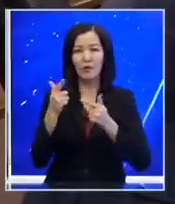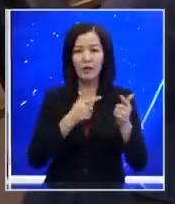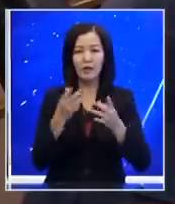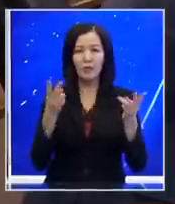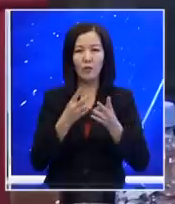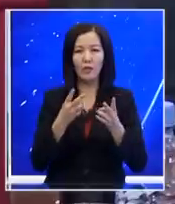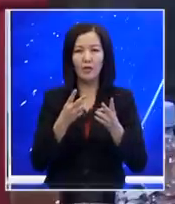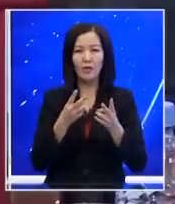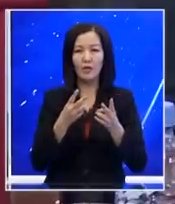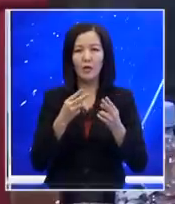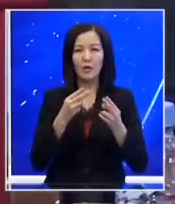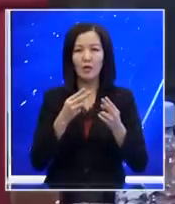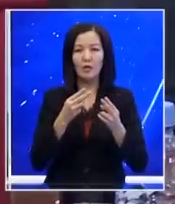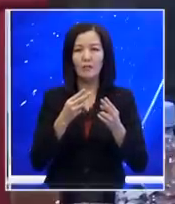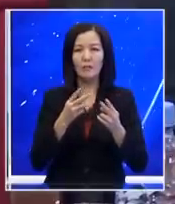мына освоенияны